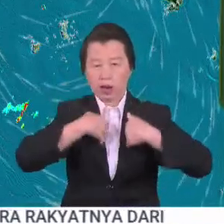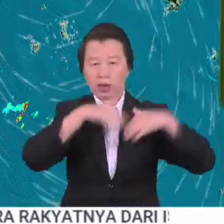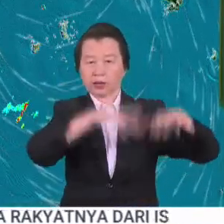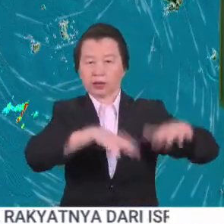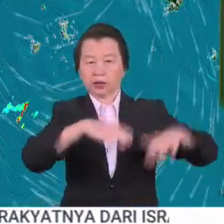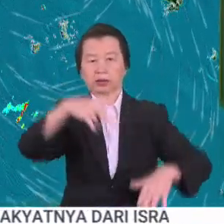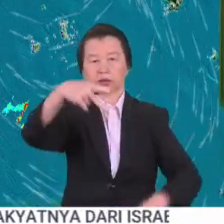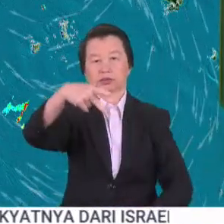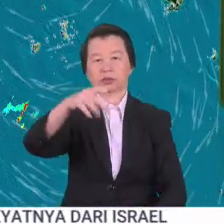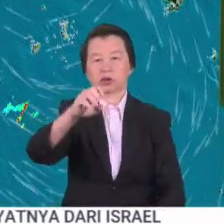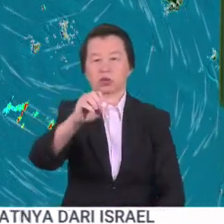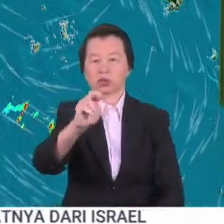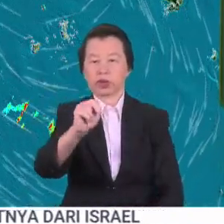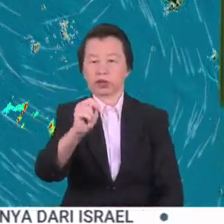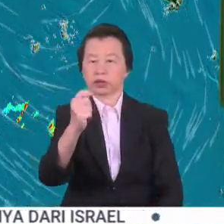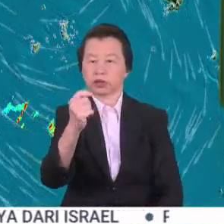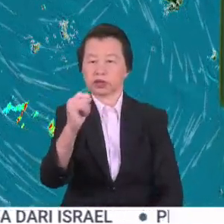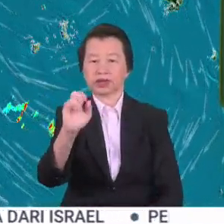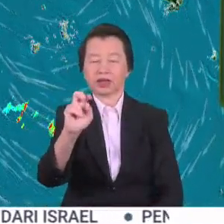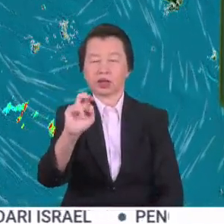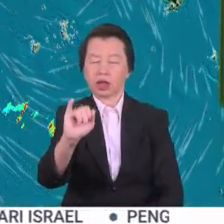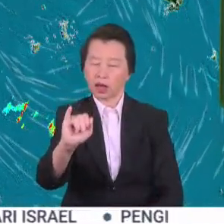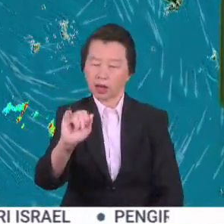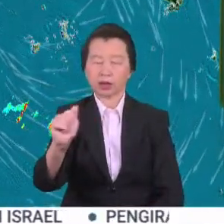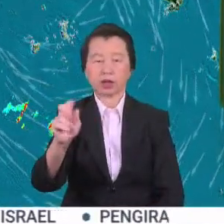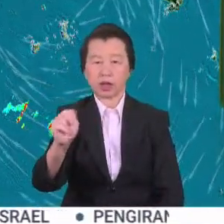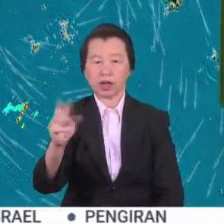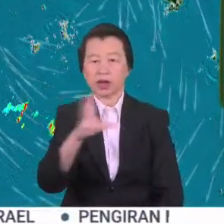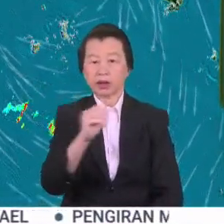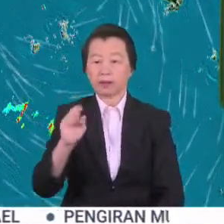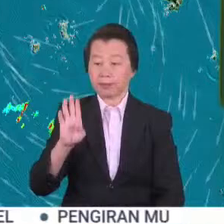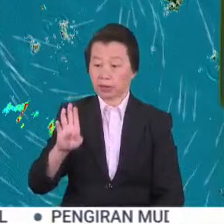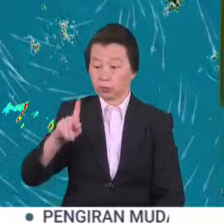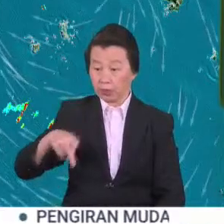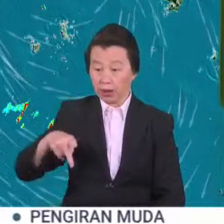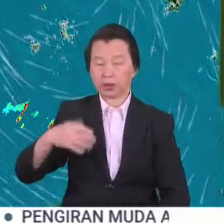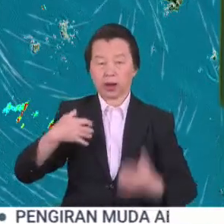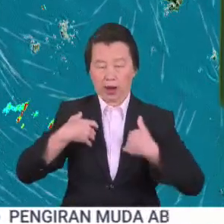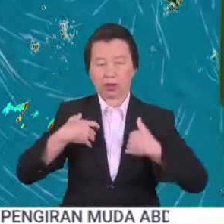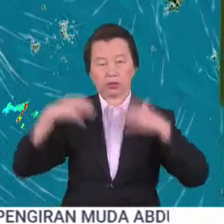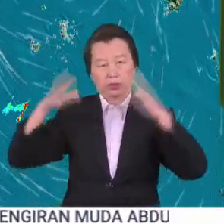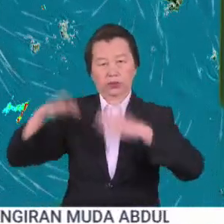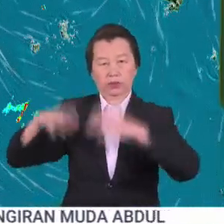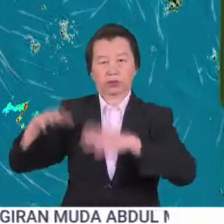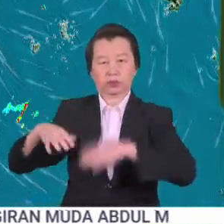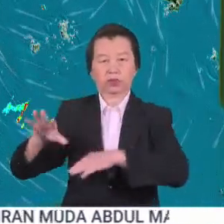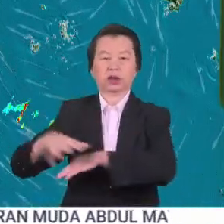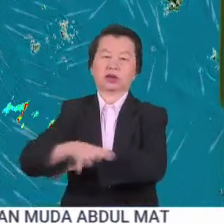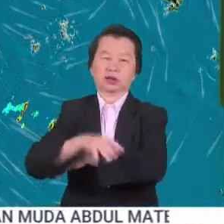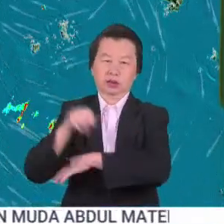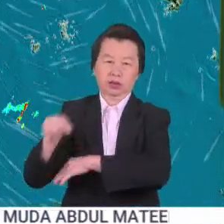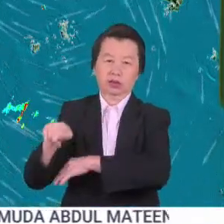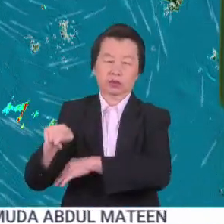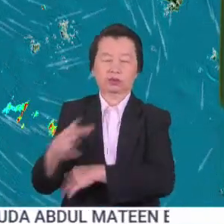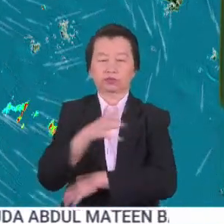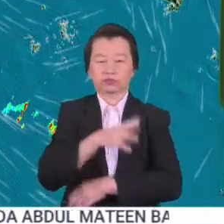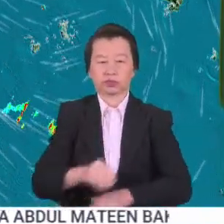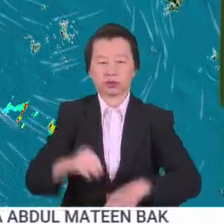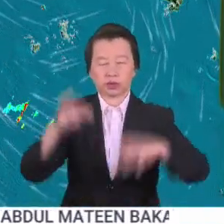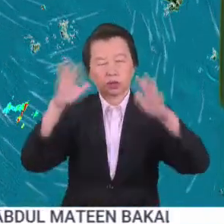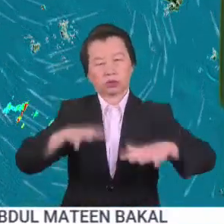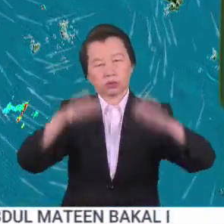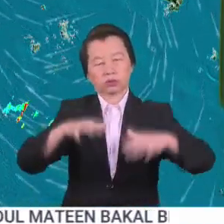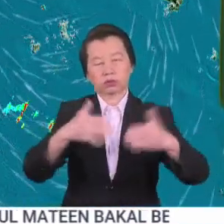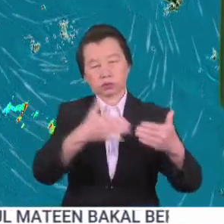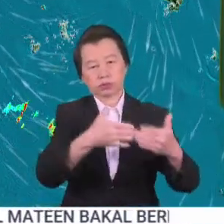daerah pontian dan juga Batu Pahat baik hujian yang berlaku di bahagian Utara dan juga pantai timur ini kita menjangkakan ianya boleh